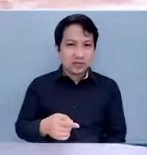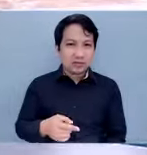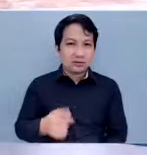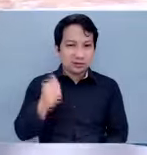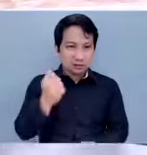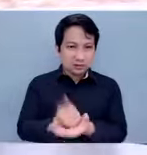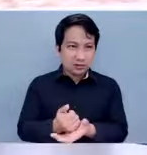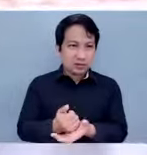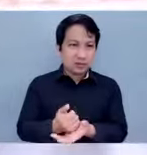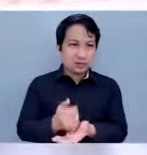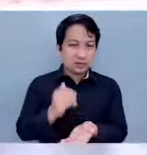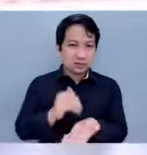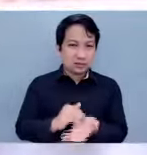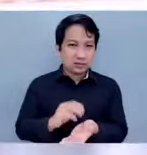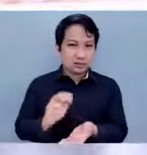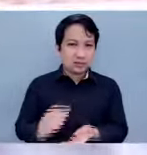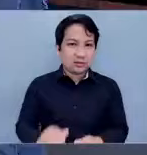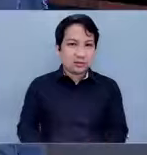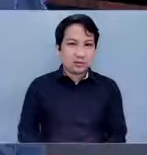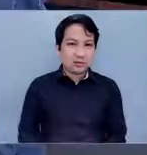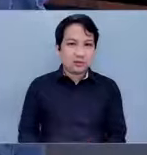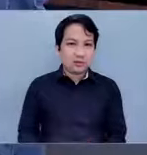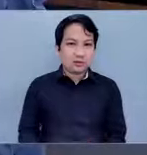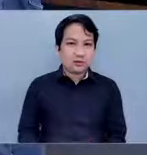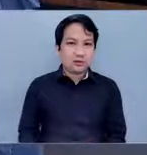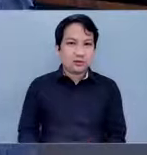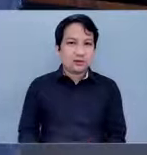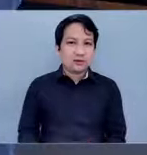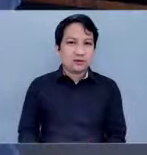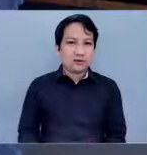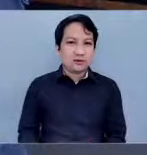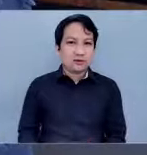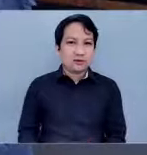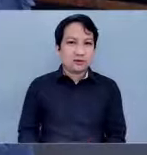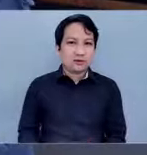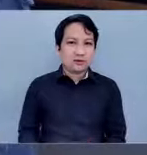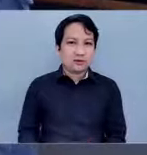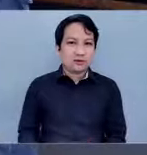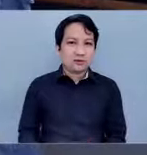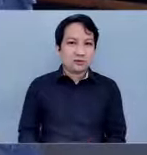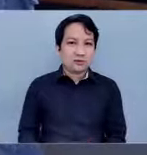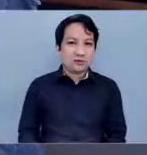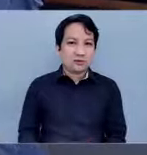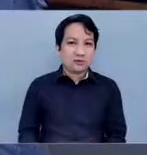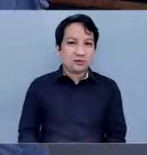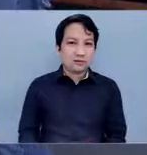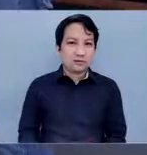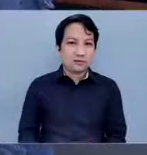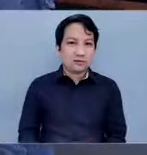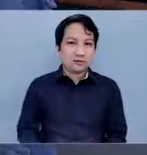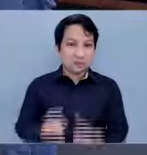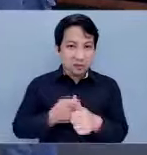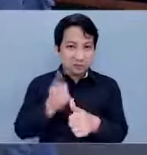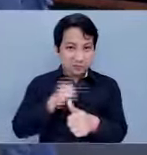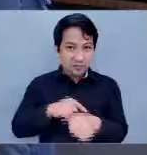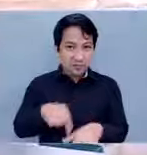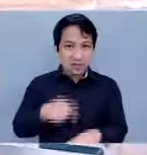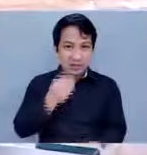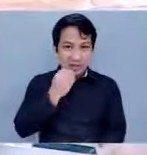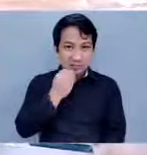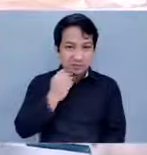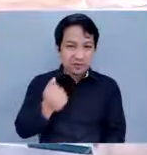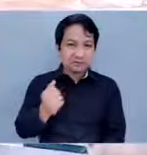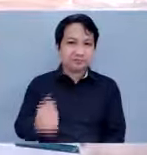Dex yan. Ang tanong, aprobado ba ni Maui? Mukhang, so, hindi na nga siya nagsalita. Ang sarap pala nito. Oh, di ba? First time ko kumain. First time. Ang sarap, mga kapatid.